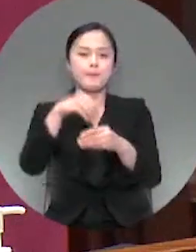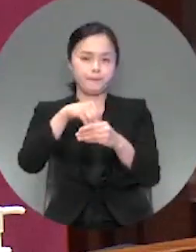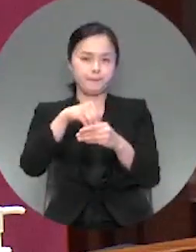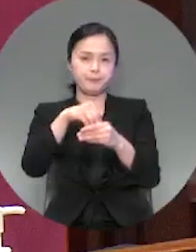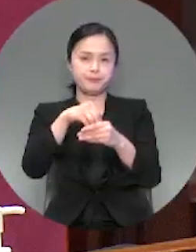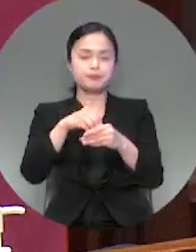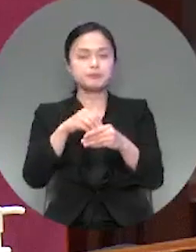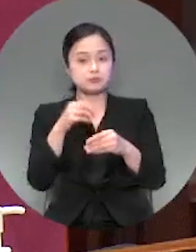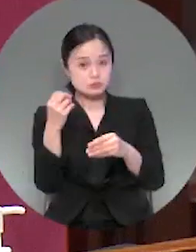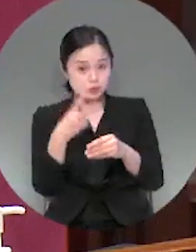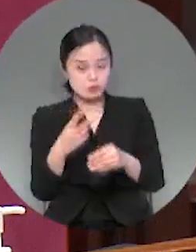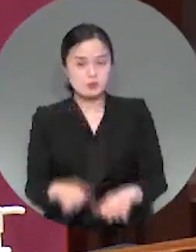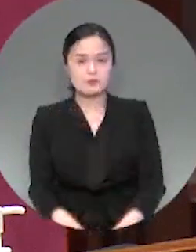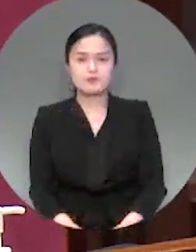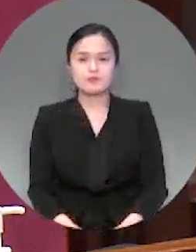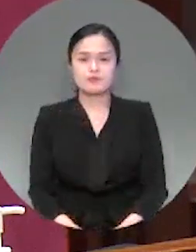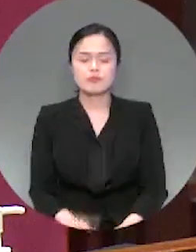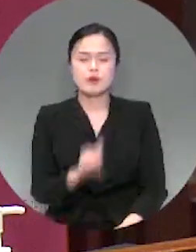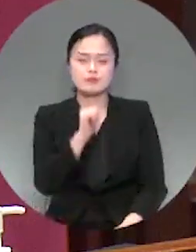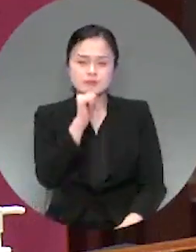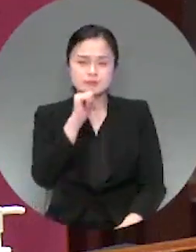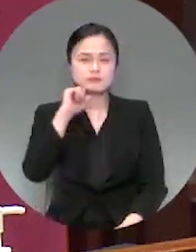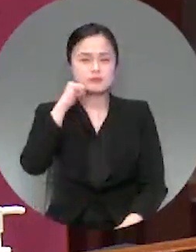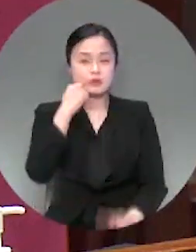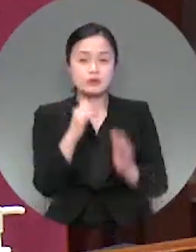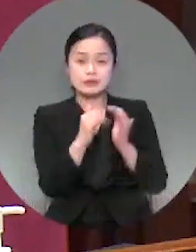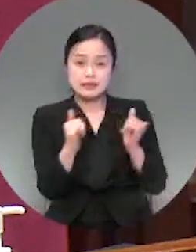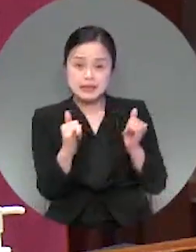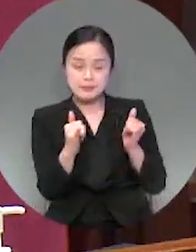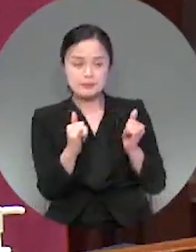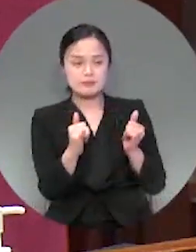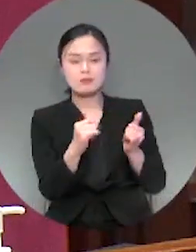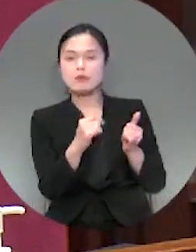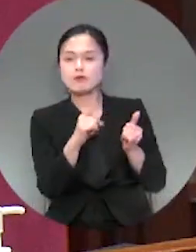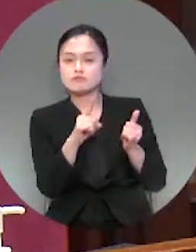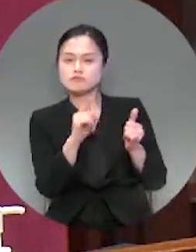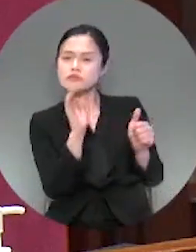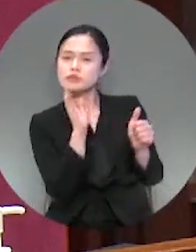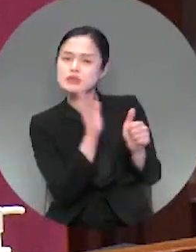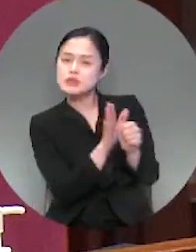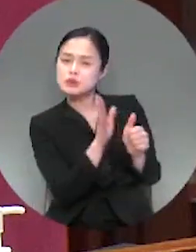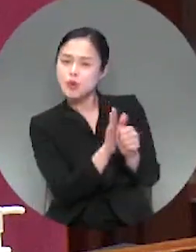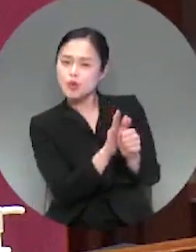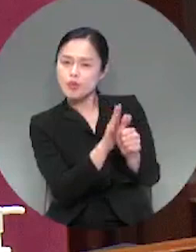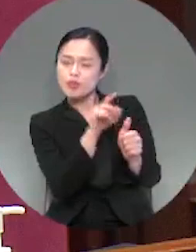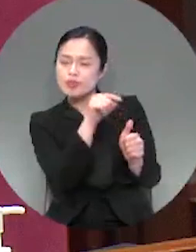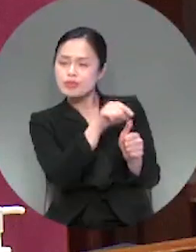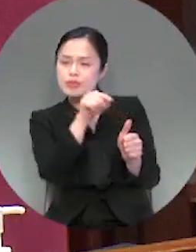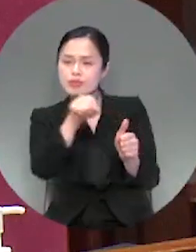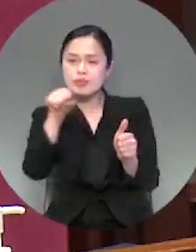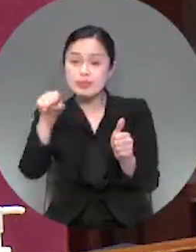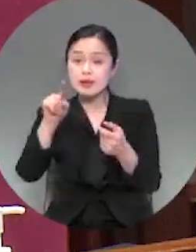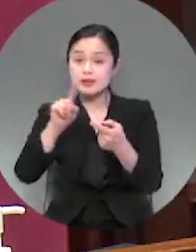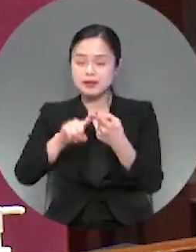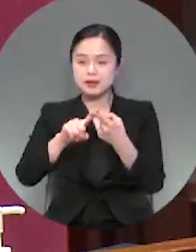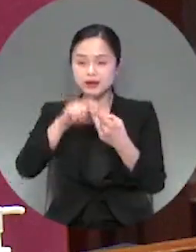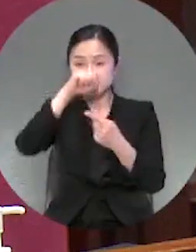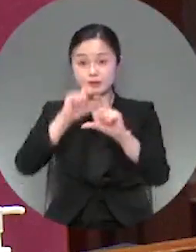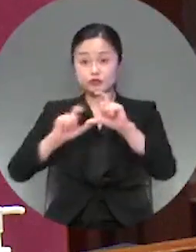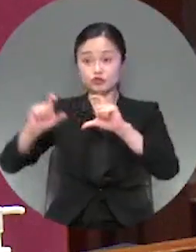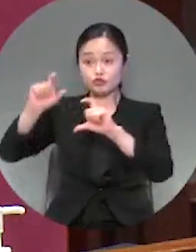사각지대에 놓인 취약계층에 대한 지원책에 대한 문제, 아마 추경 논의 과정에서 적극적으로 논의가 될것